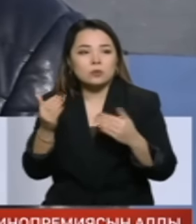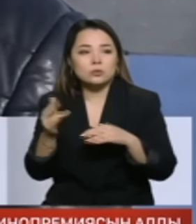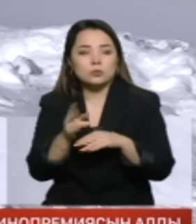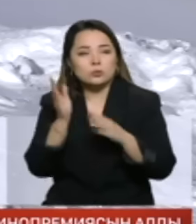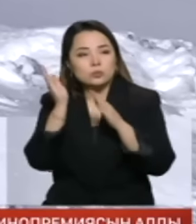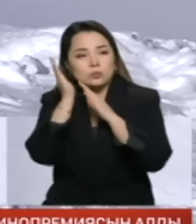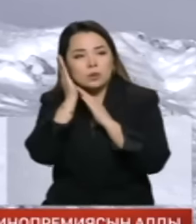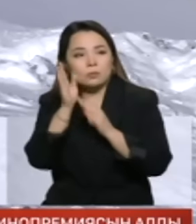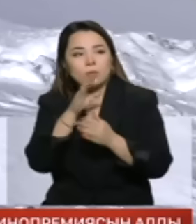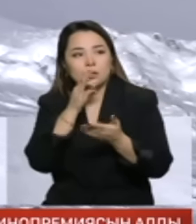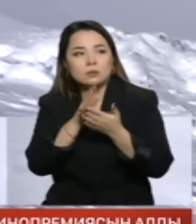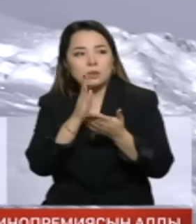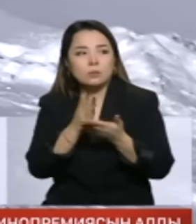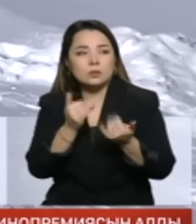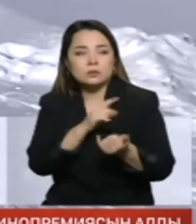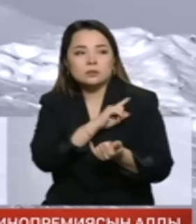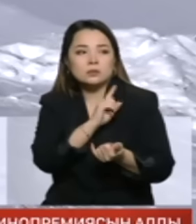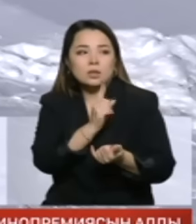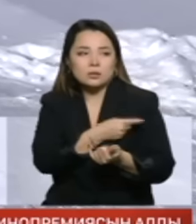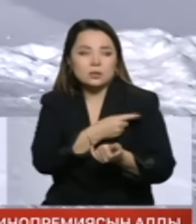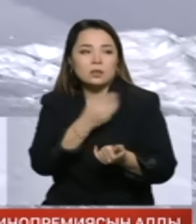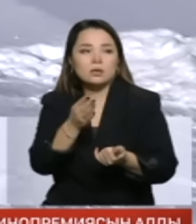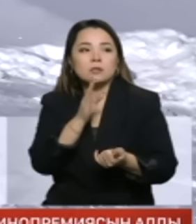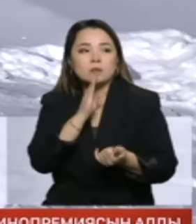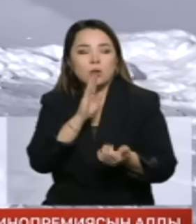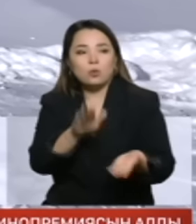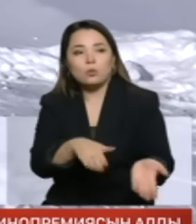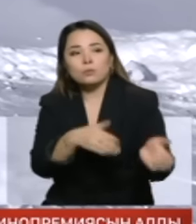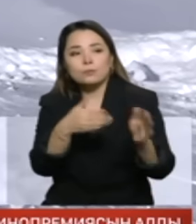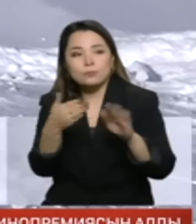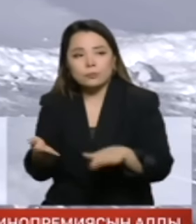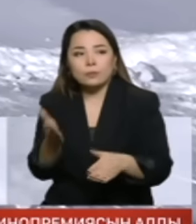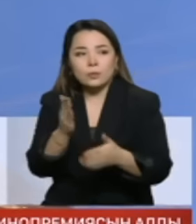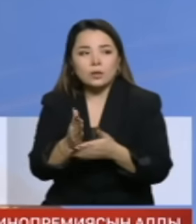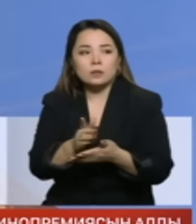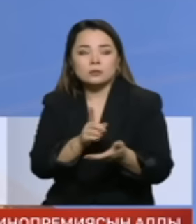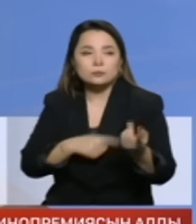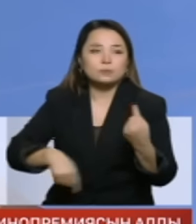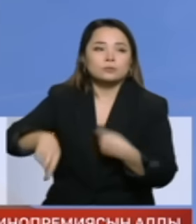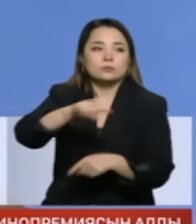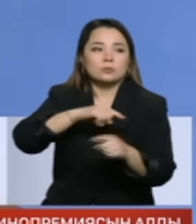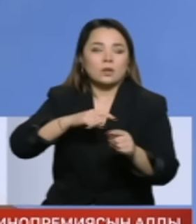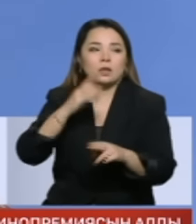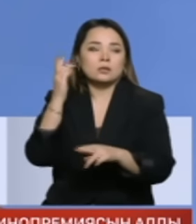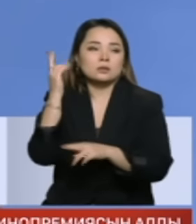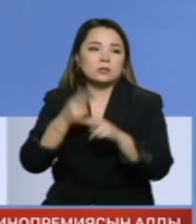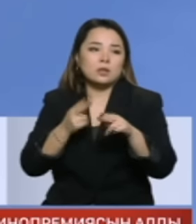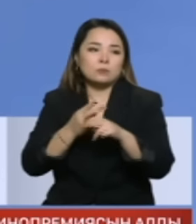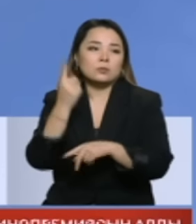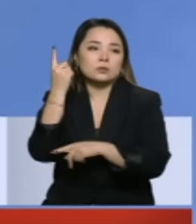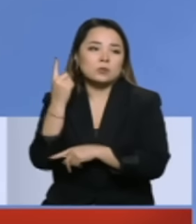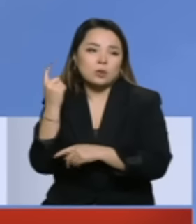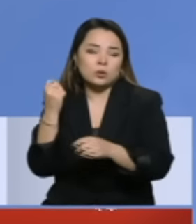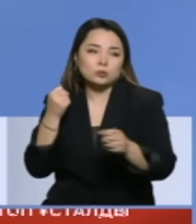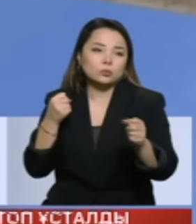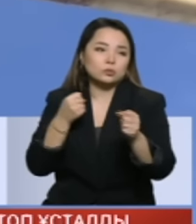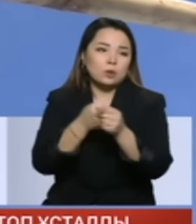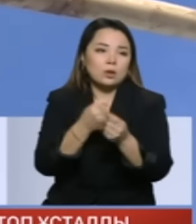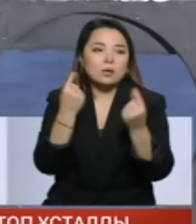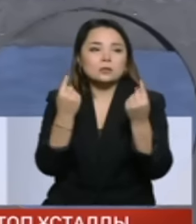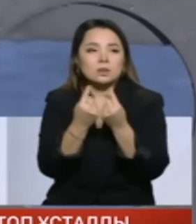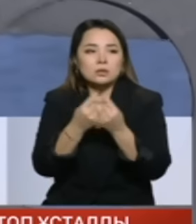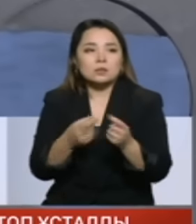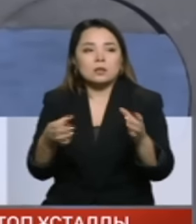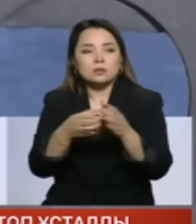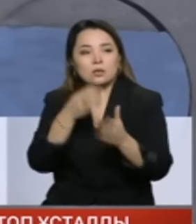отырған кісілерміз ғой. Шықса өзі кісі. Ана қыз мына жерде құлап отыр дейді. Қатты бұрып мына жерінан соғылып тұрған болып тұр ғой. Кілең құрдас балдар ғой,